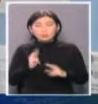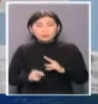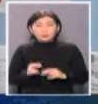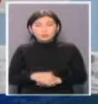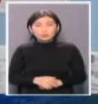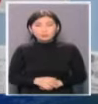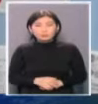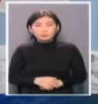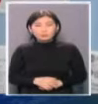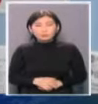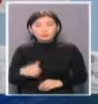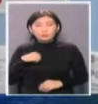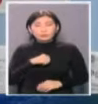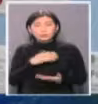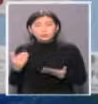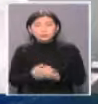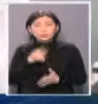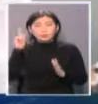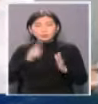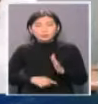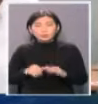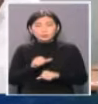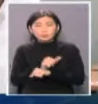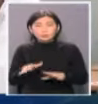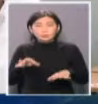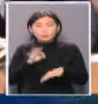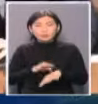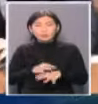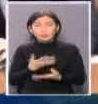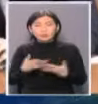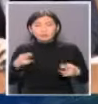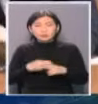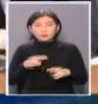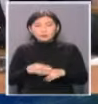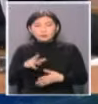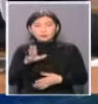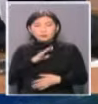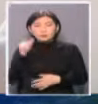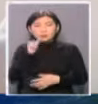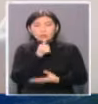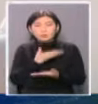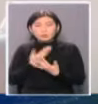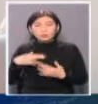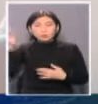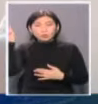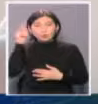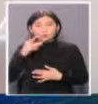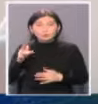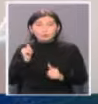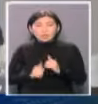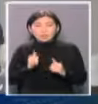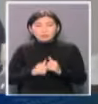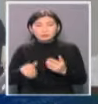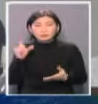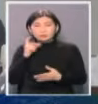де өзімнің жеңіске жететініме сенімдімін. Пандемия білім саласына біраз кедергі келтіргені жасырын емес, бірақ оқу білімге әркімнің таласы